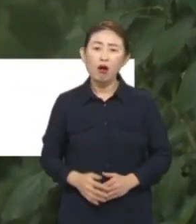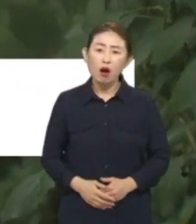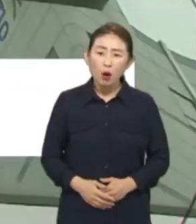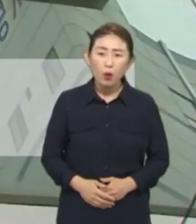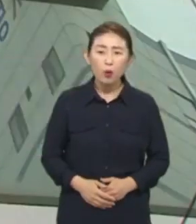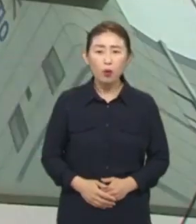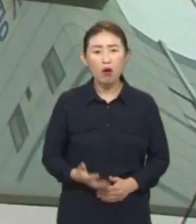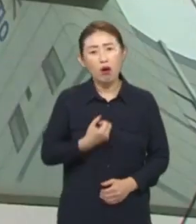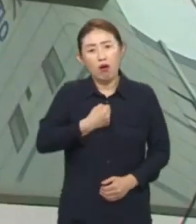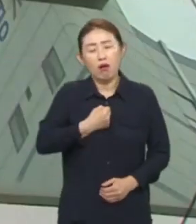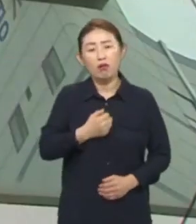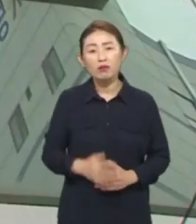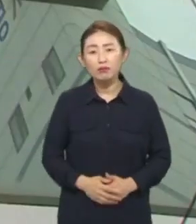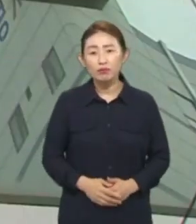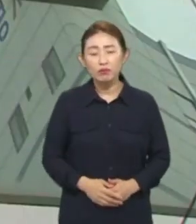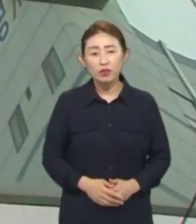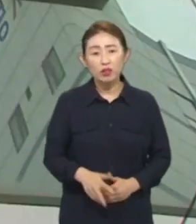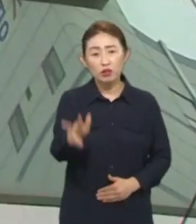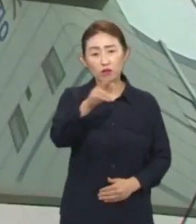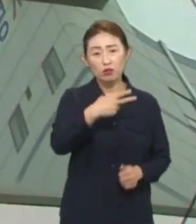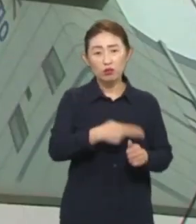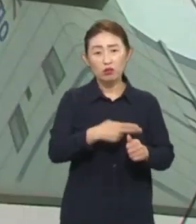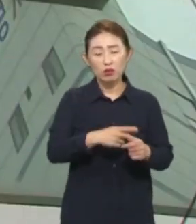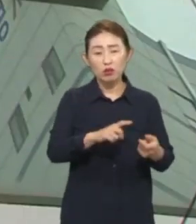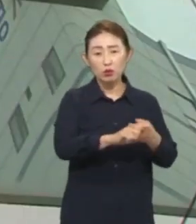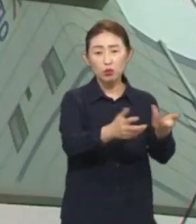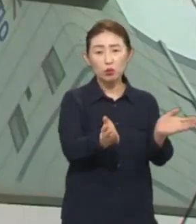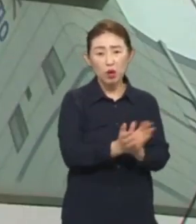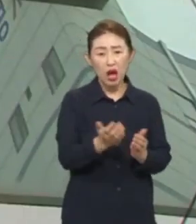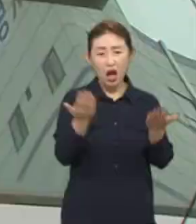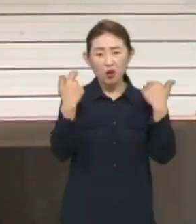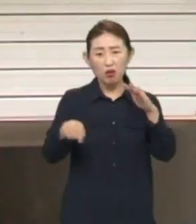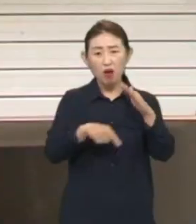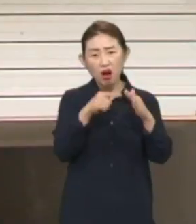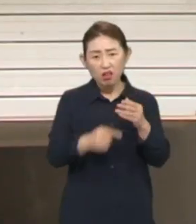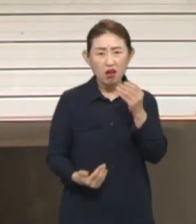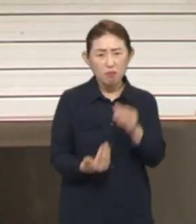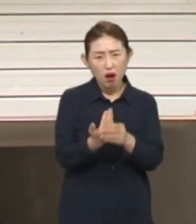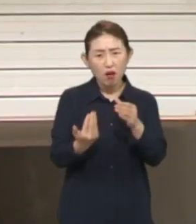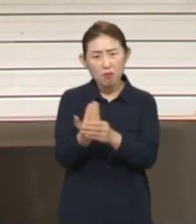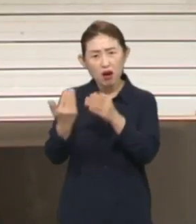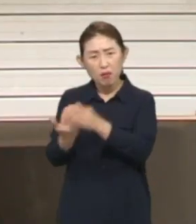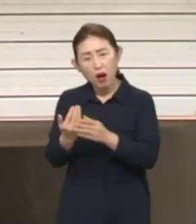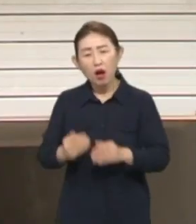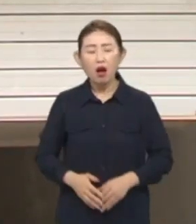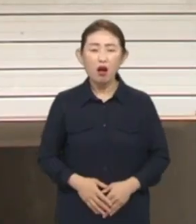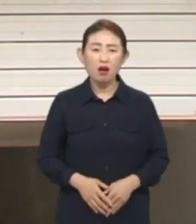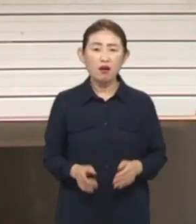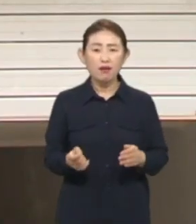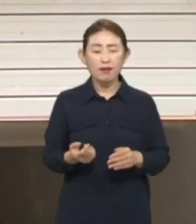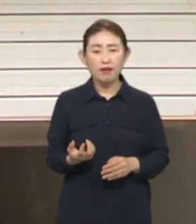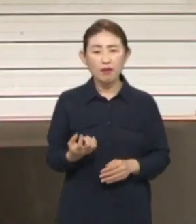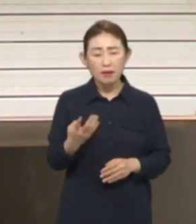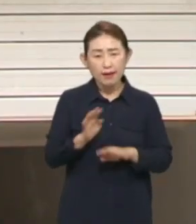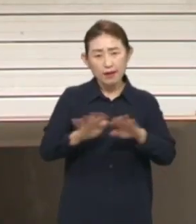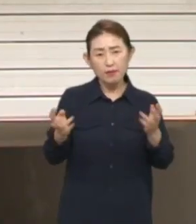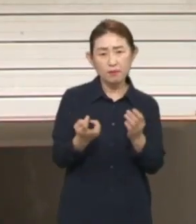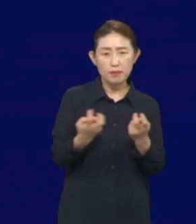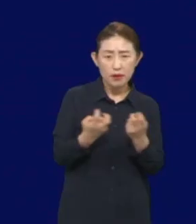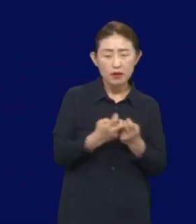했죠. 전국 교직원 노동조합 등도 학교 내 끊이지 않는 사건 사고에 대한 근본적 대책 마련을